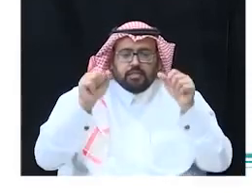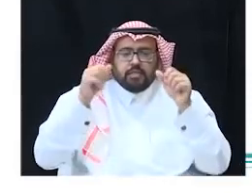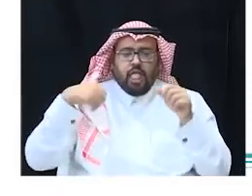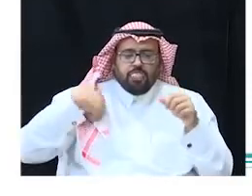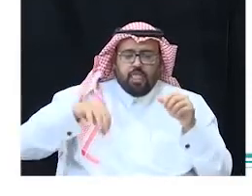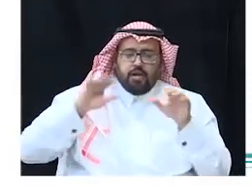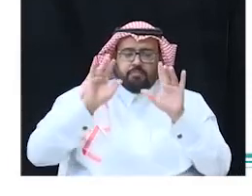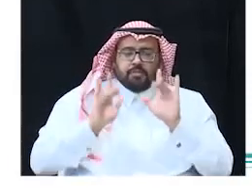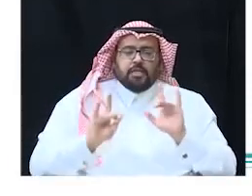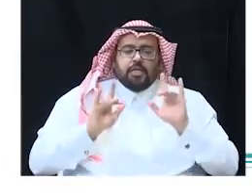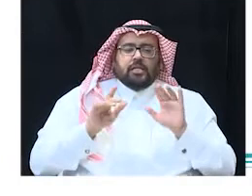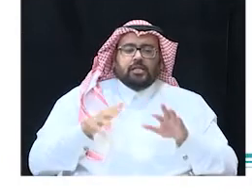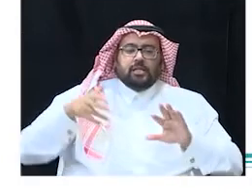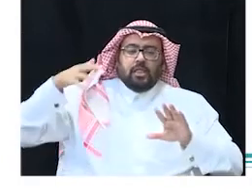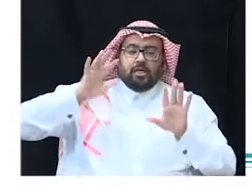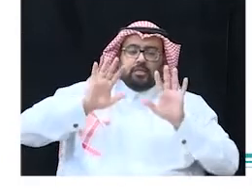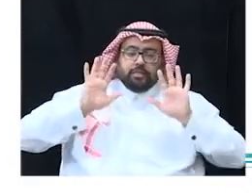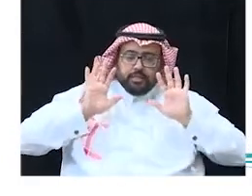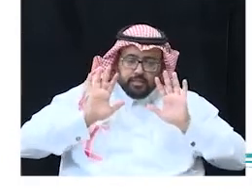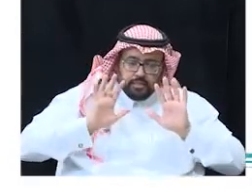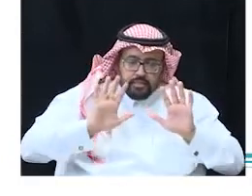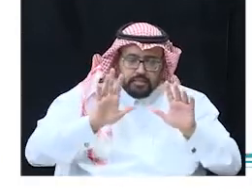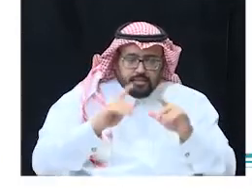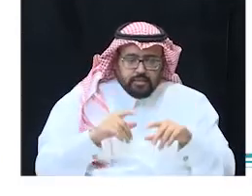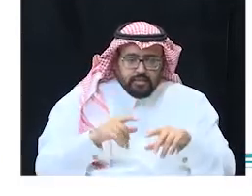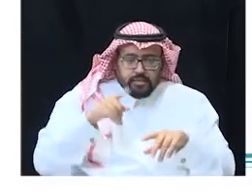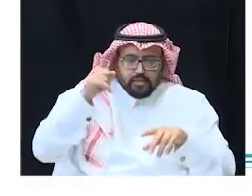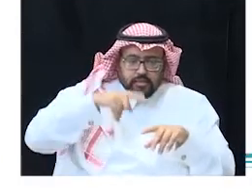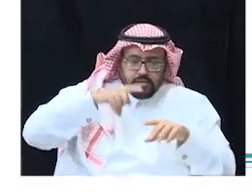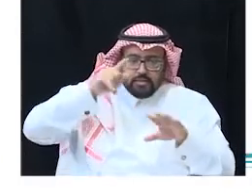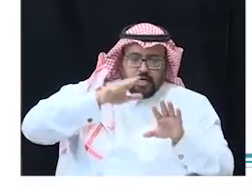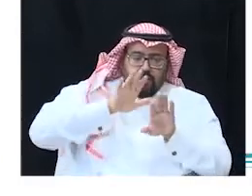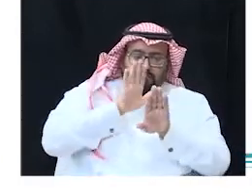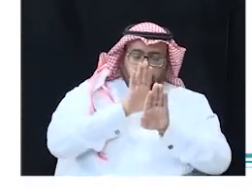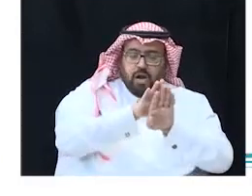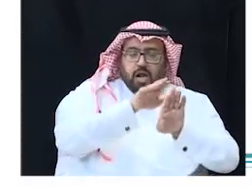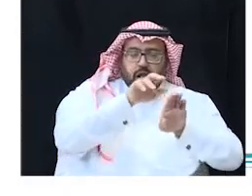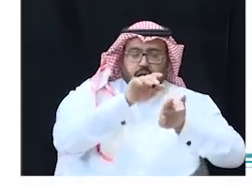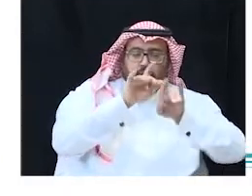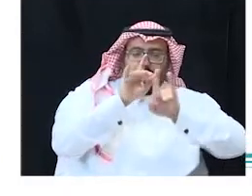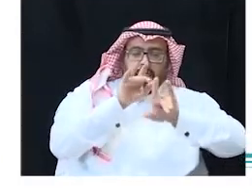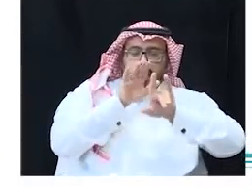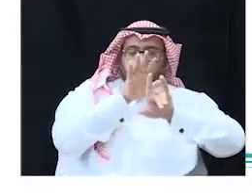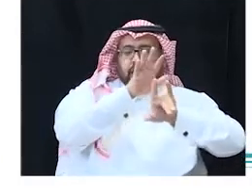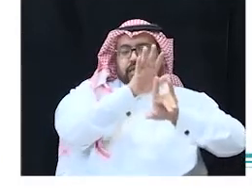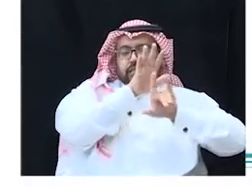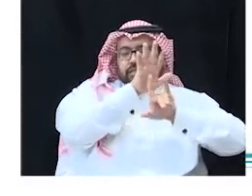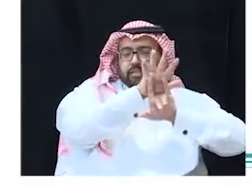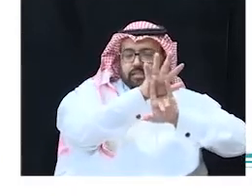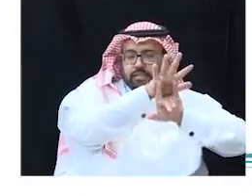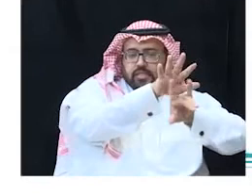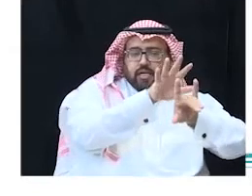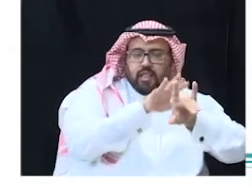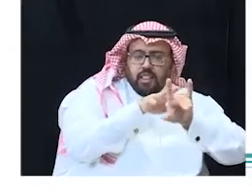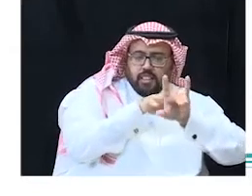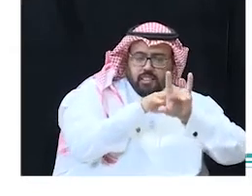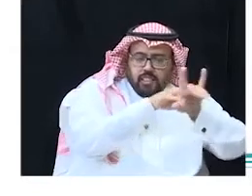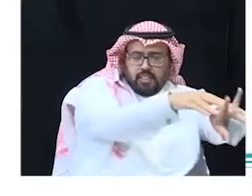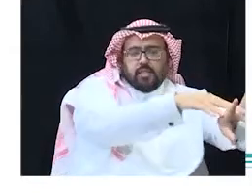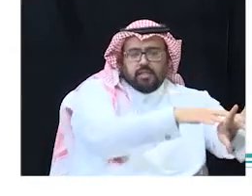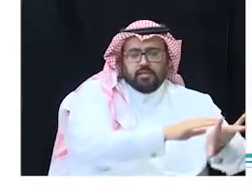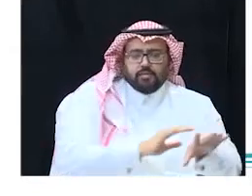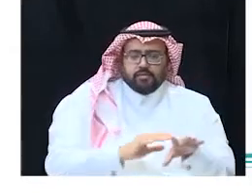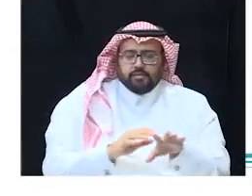وش عندنا هنا؟ عندنا أصدقائنا، صديقنا هذا جالس يدف العربة التي يوجد